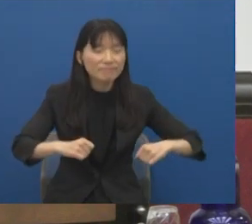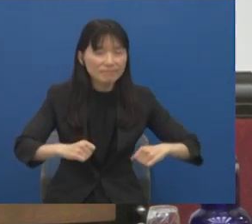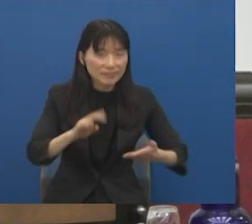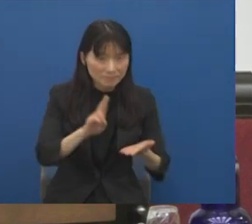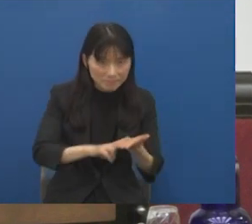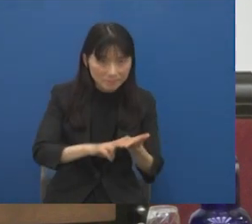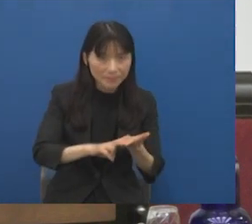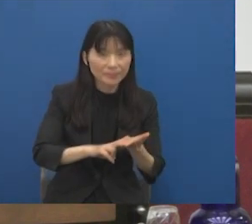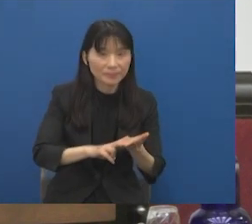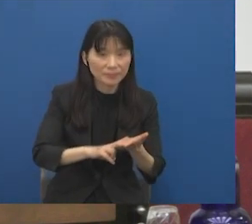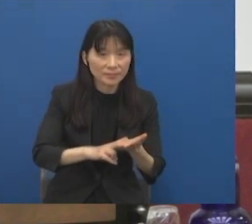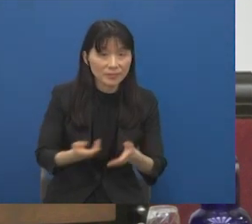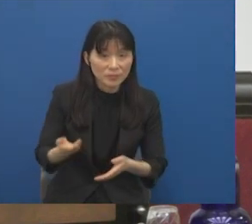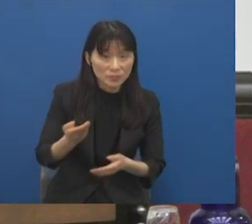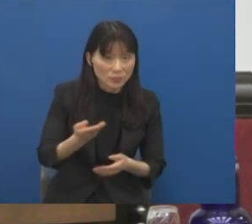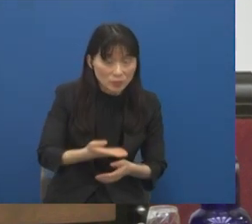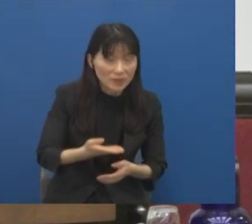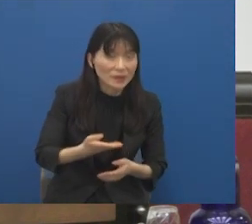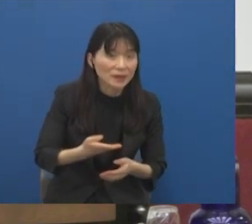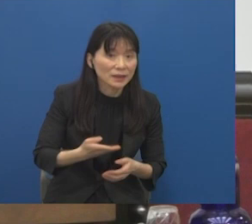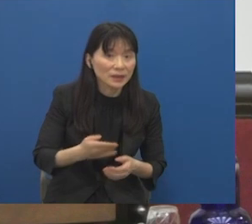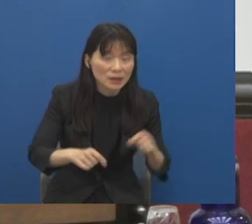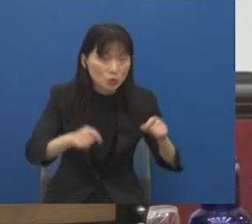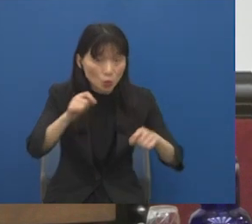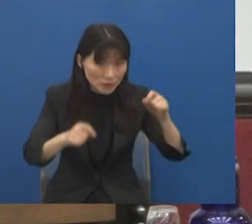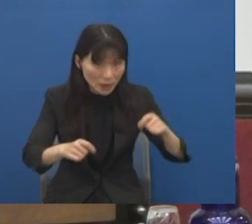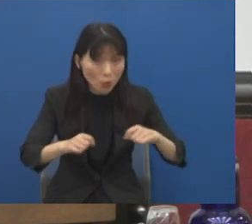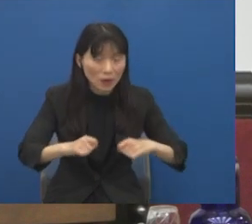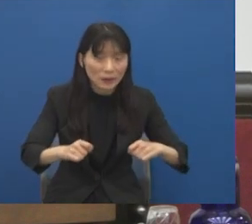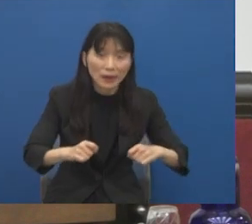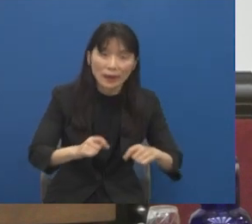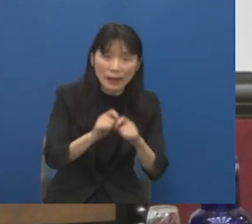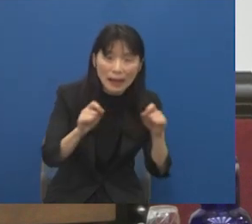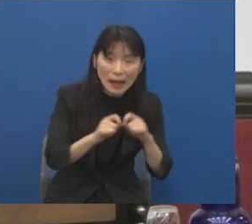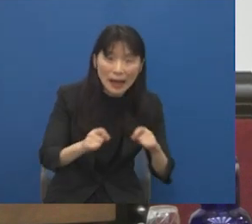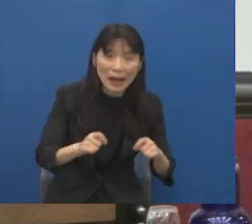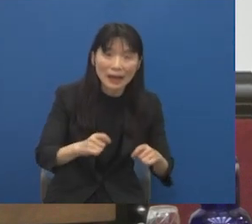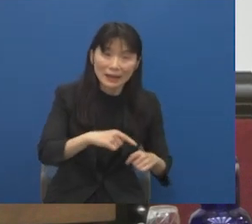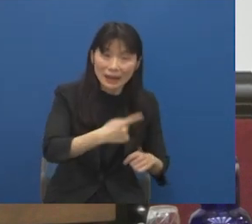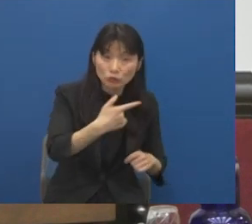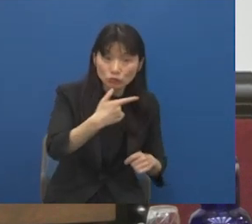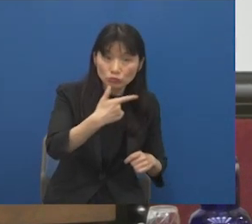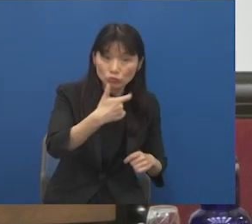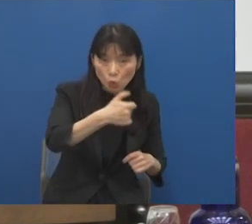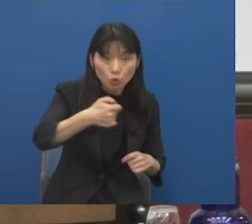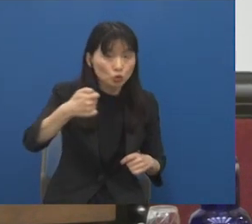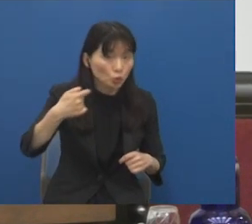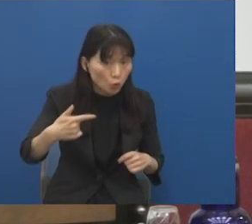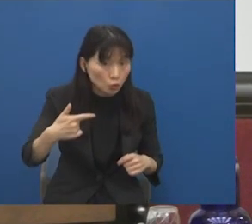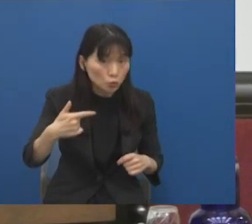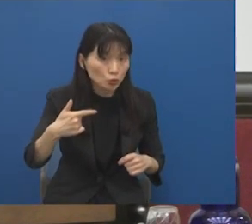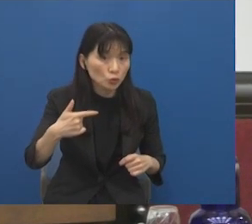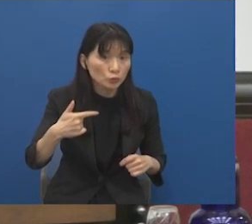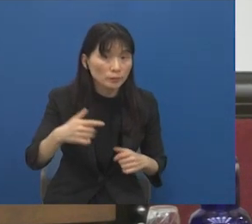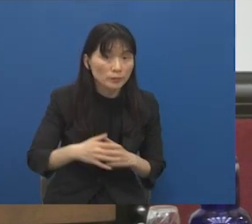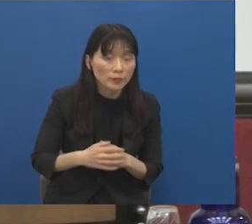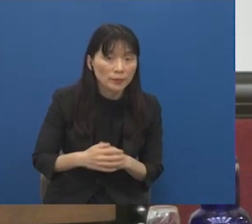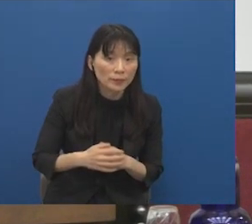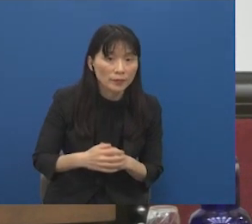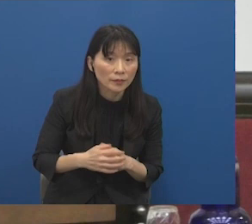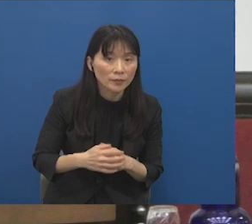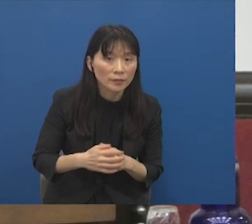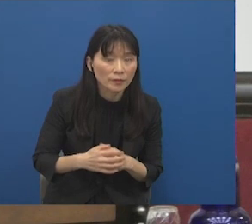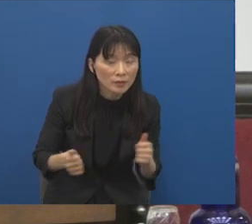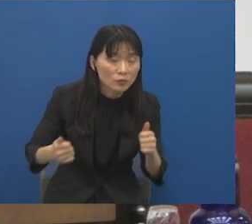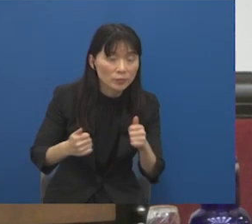ります。引き続きまして、付帯決議の調整を行いました結果、議第156号に1個の付帯決議を付すこと